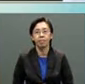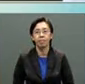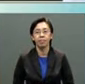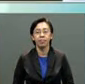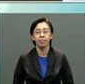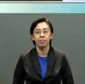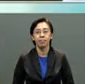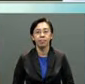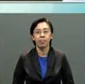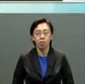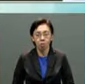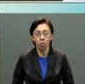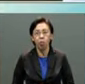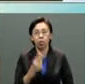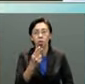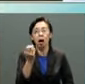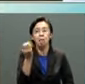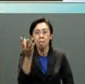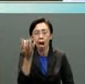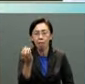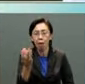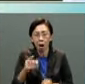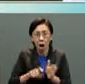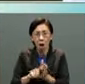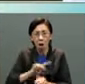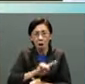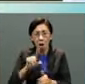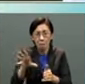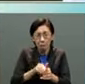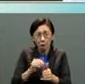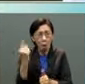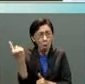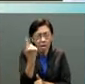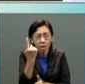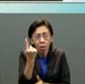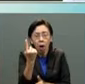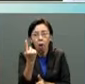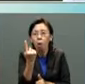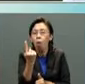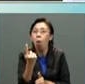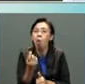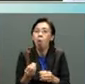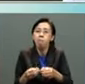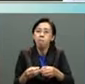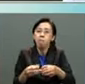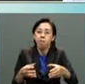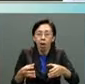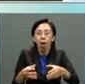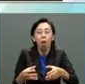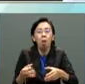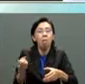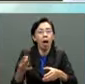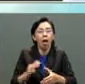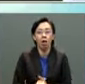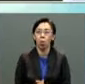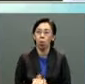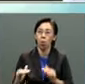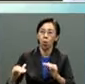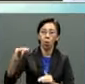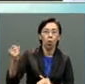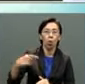ซึ่งจำนวนเนี่ยมากทีเดียวนะครับวันเดียวนี่ชนะประเทศอื่นๆไปเกือบทั้งหมดเลยนะครับรวมถึงเราด้วยนะครับนี่